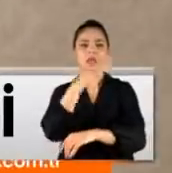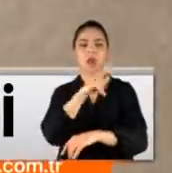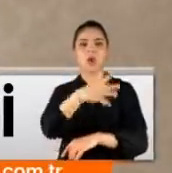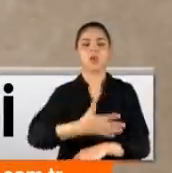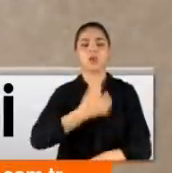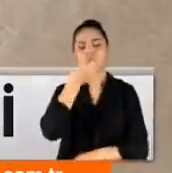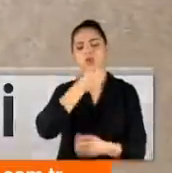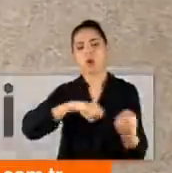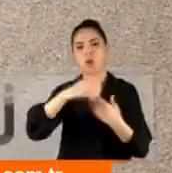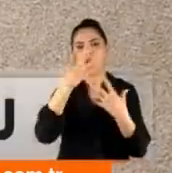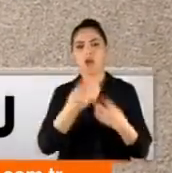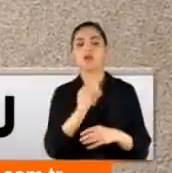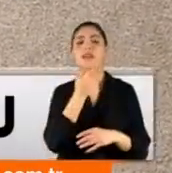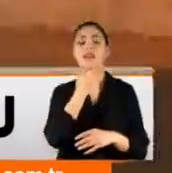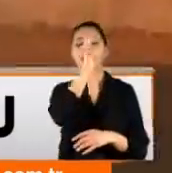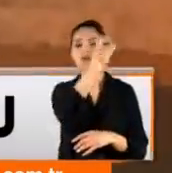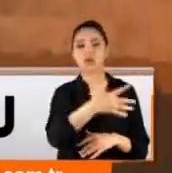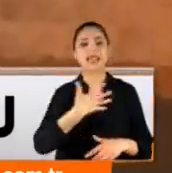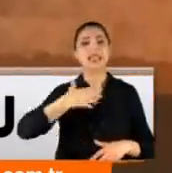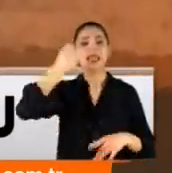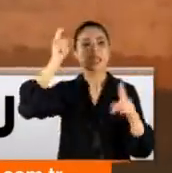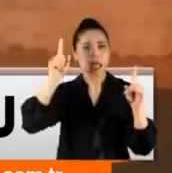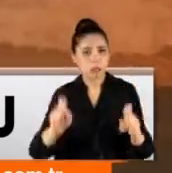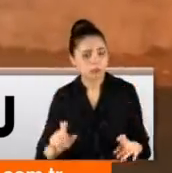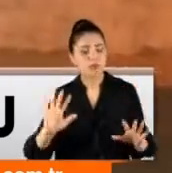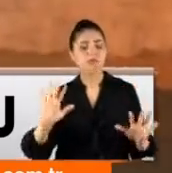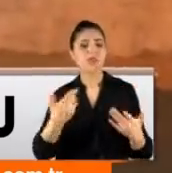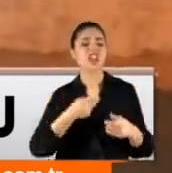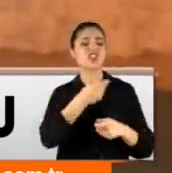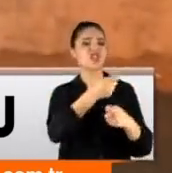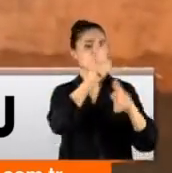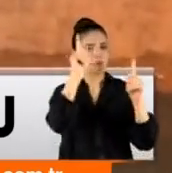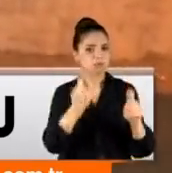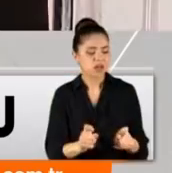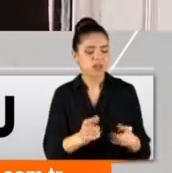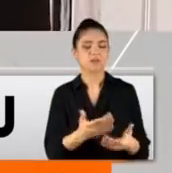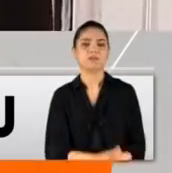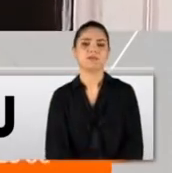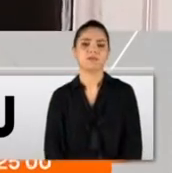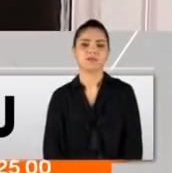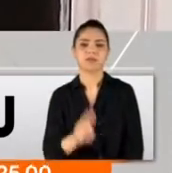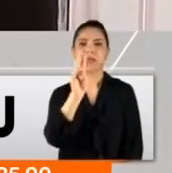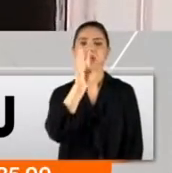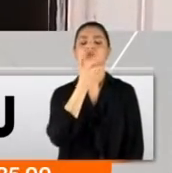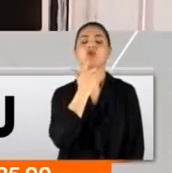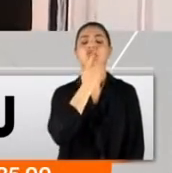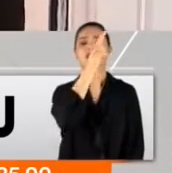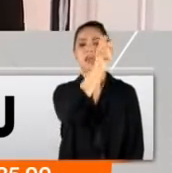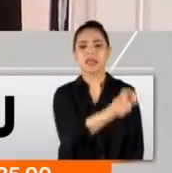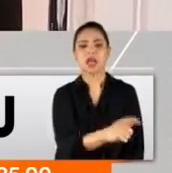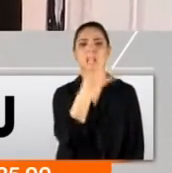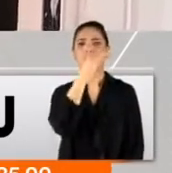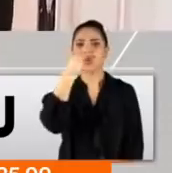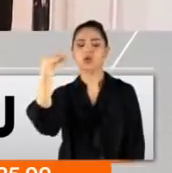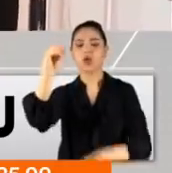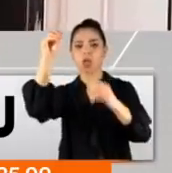acı olay yaşandı. Peki genç kadın intihar mı etmişti yoksa bir cinayete mi kurban gitmişti? 23 yaşındaki kadının 4.